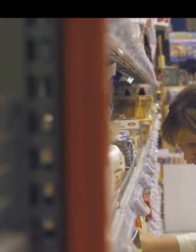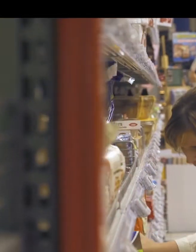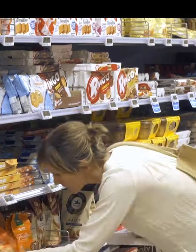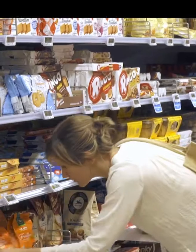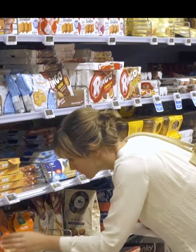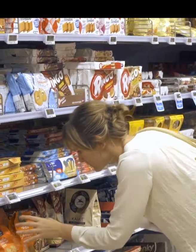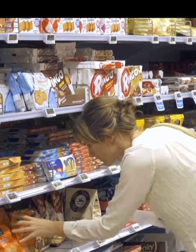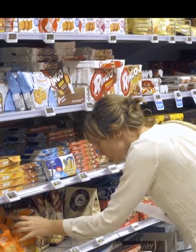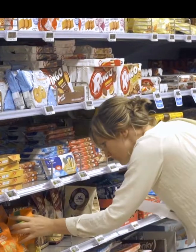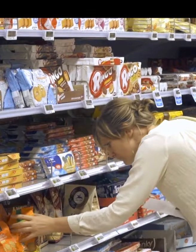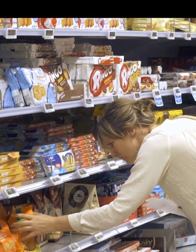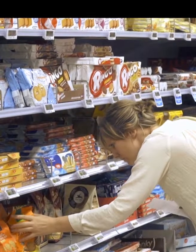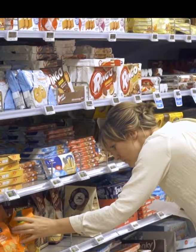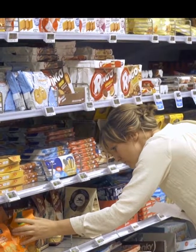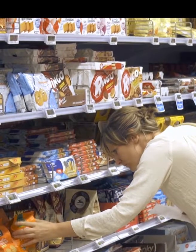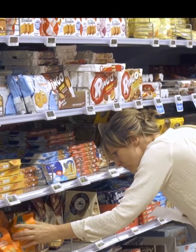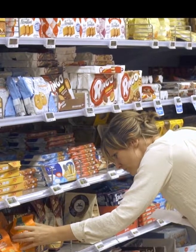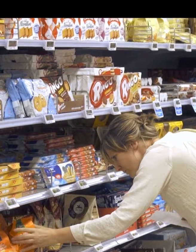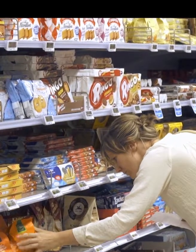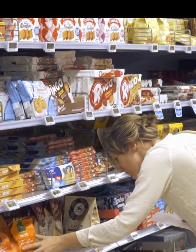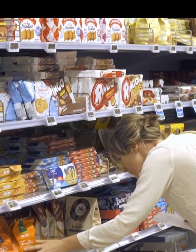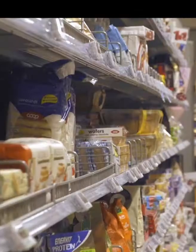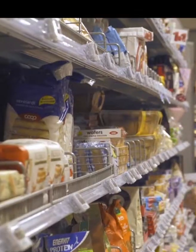Proseguendo nel reparto biscotti, vede Sara.